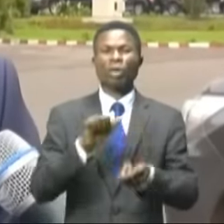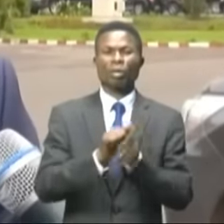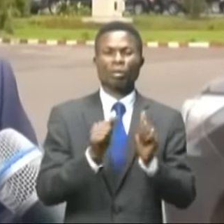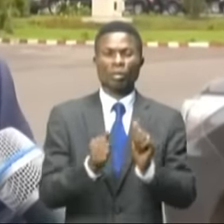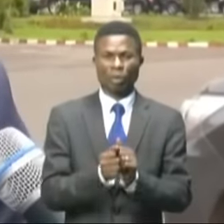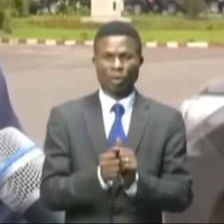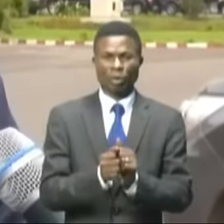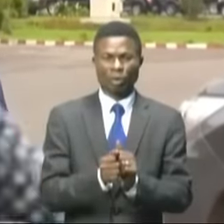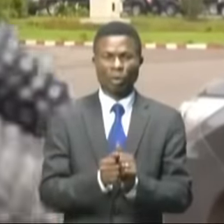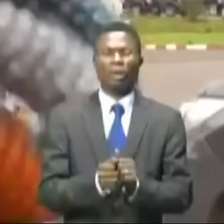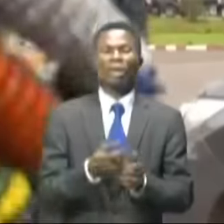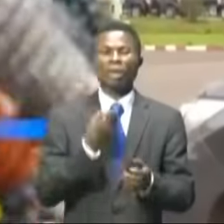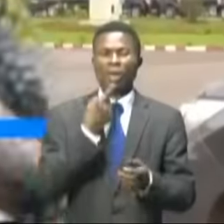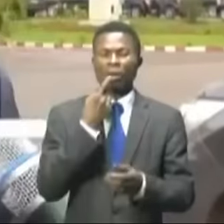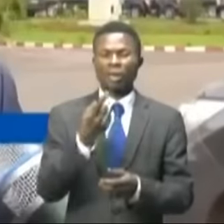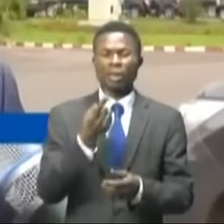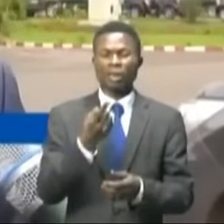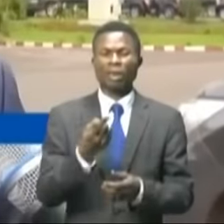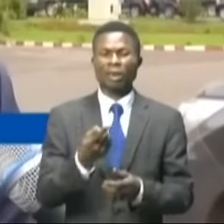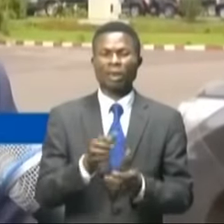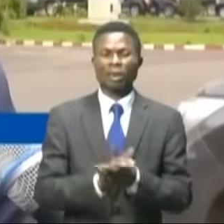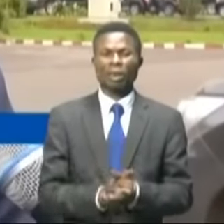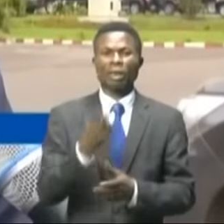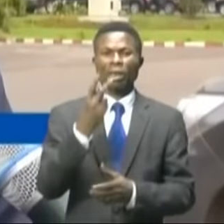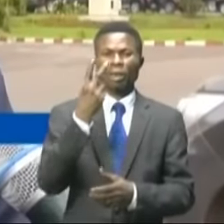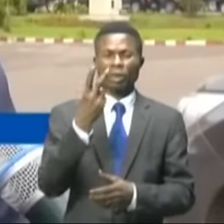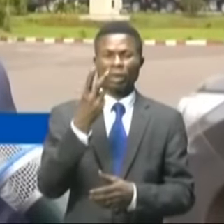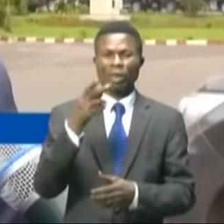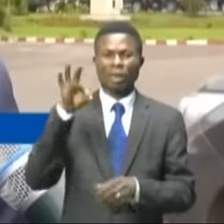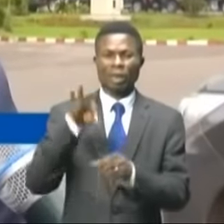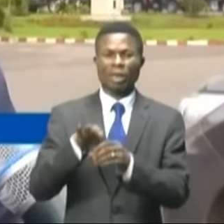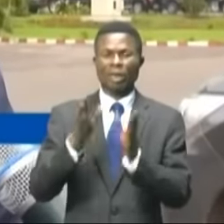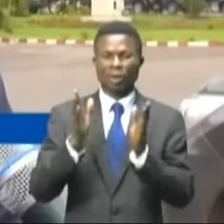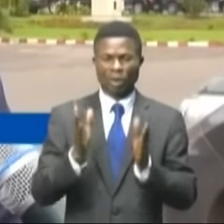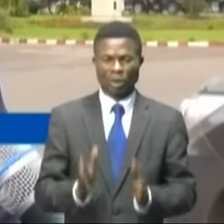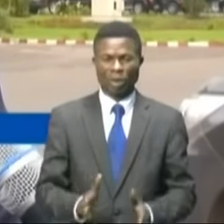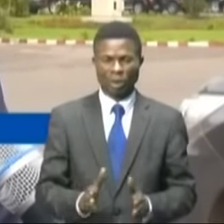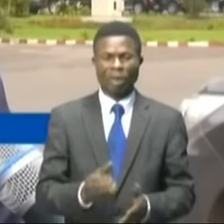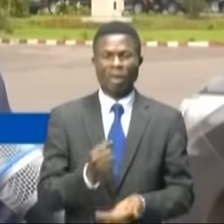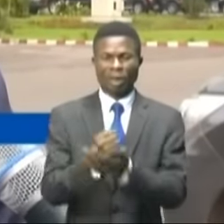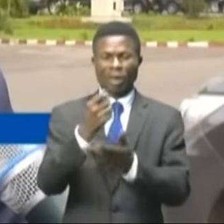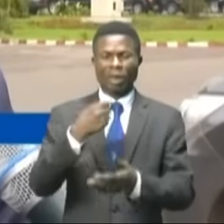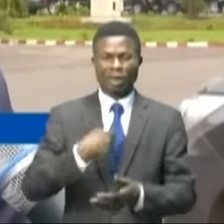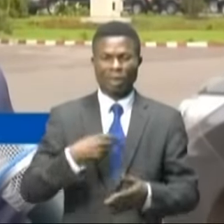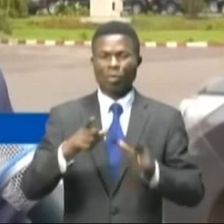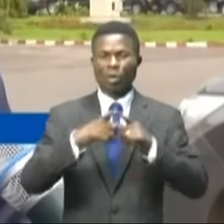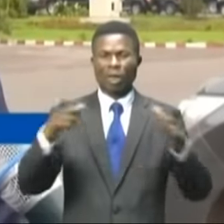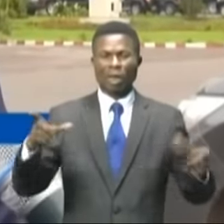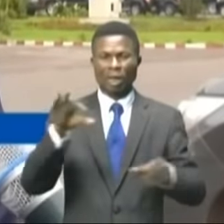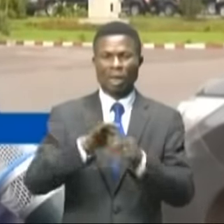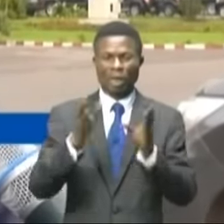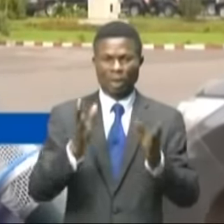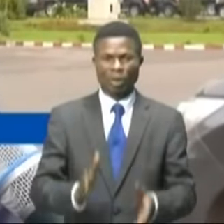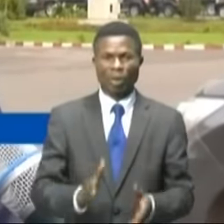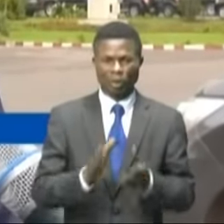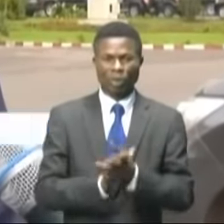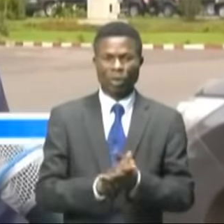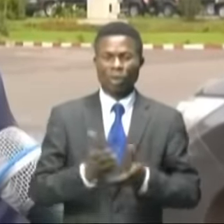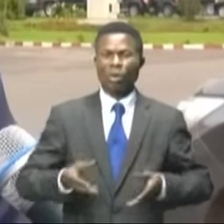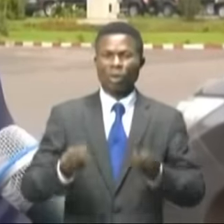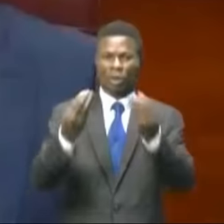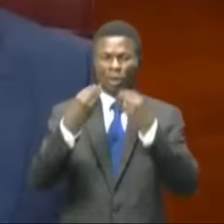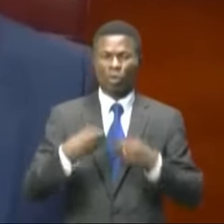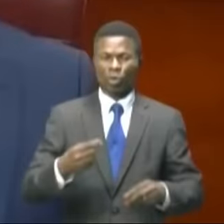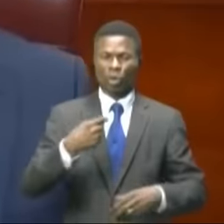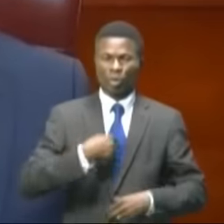aussi merci à tous mes électeurs qui m'ont élu, les grands électeurs, qui m'ont donné la